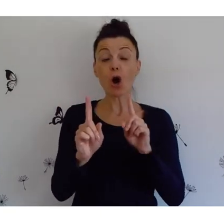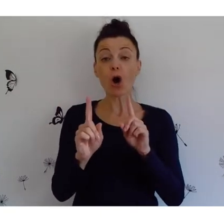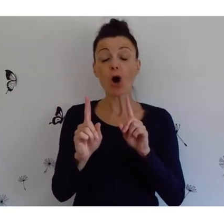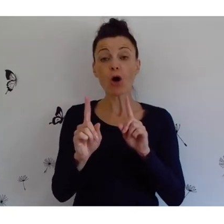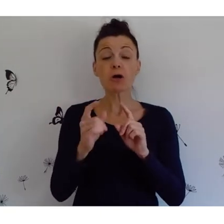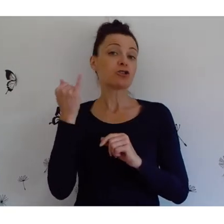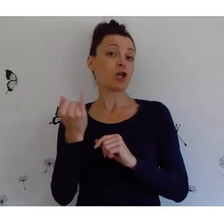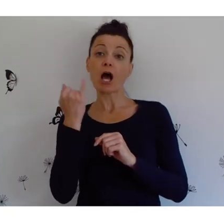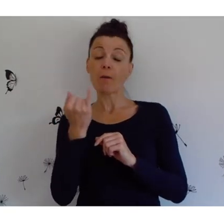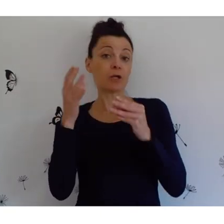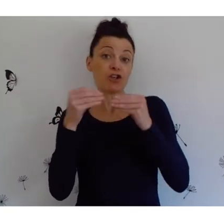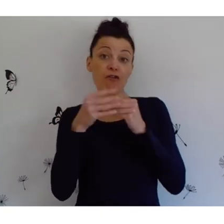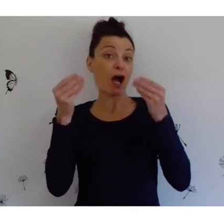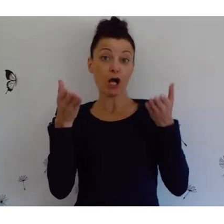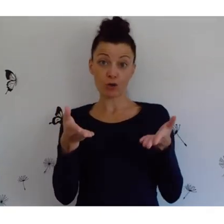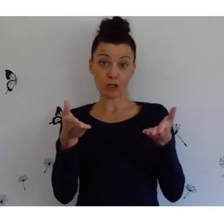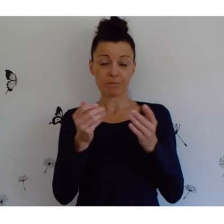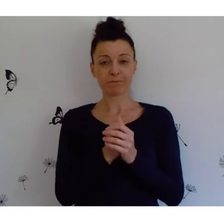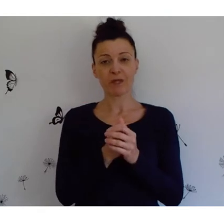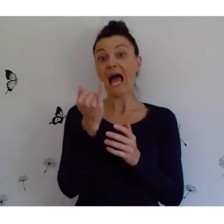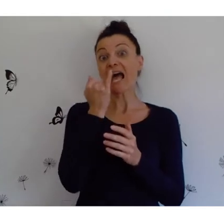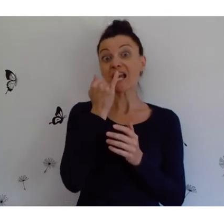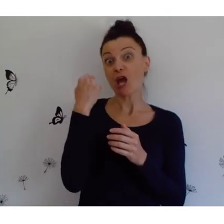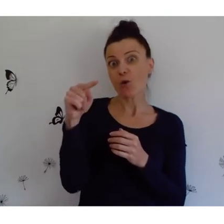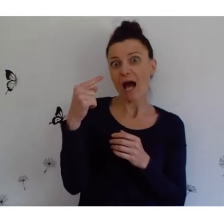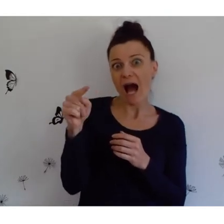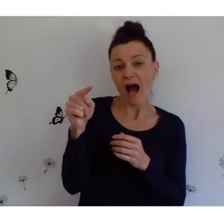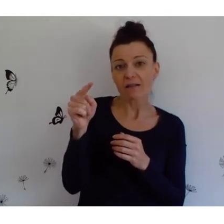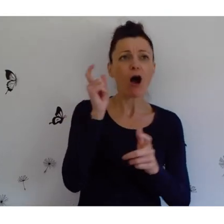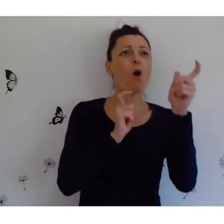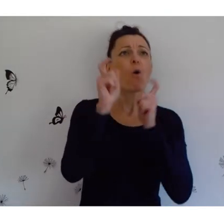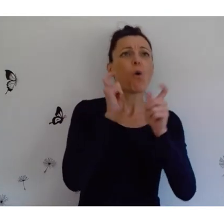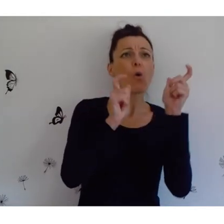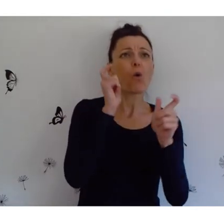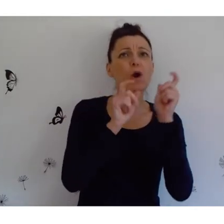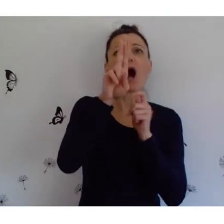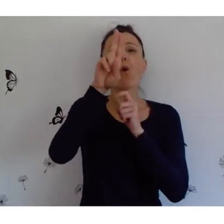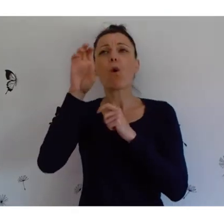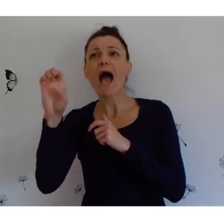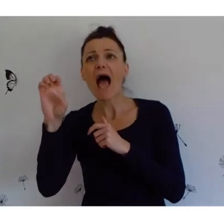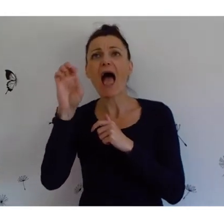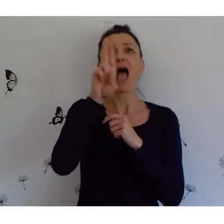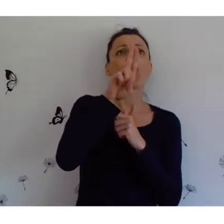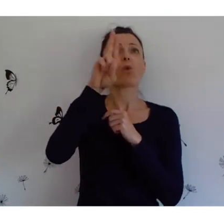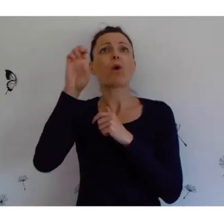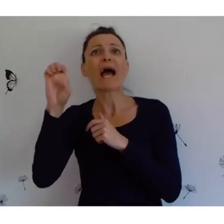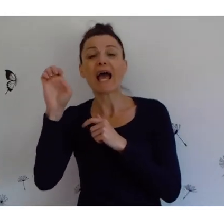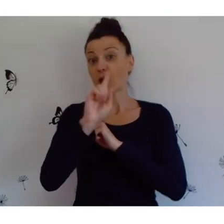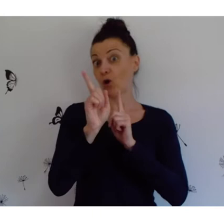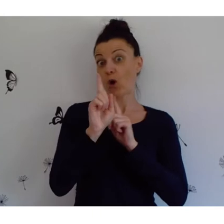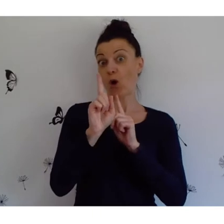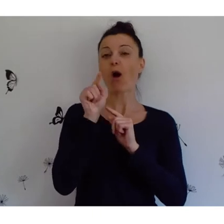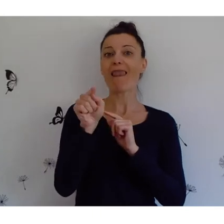le veniva così. Da neonata, al posto di urlare il solito «uè, uè»,